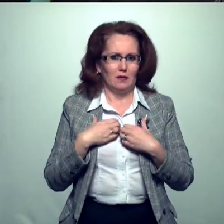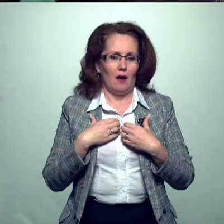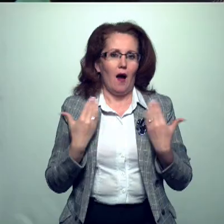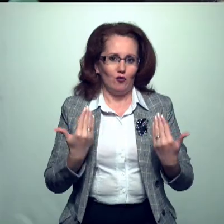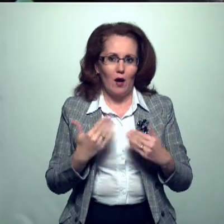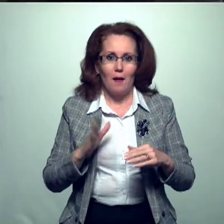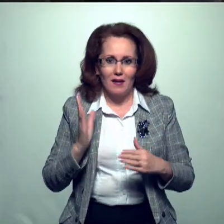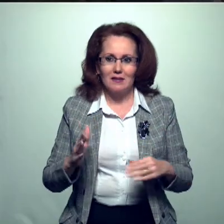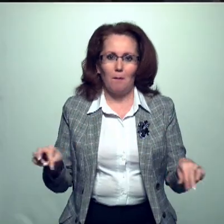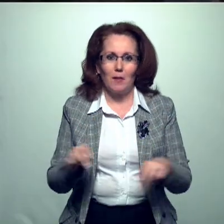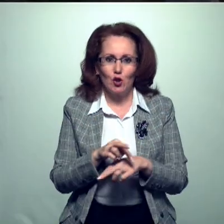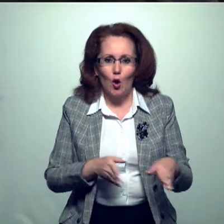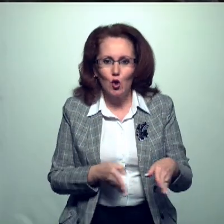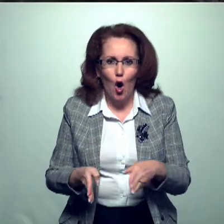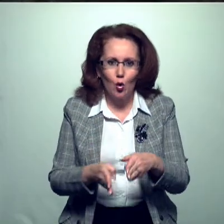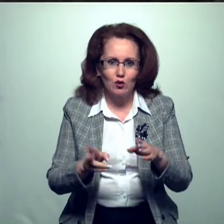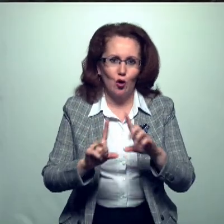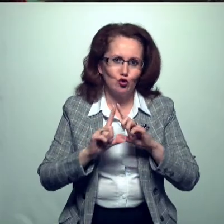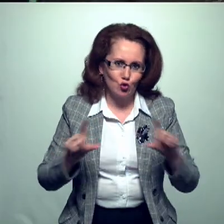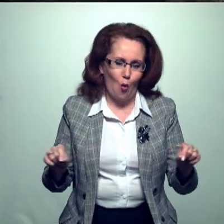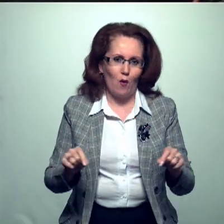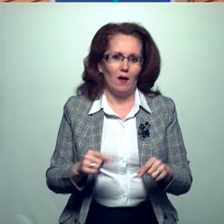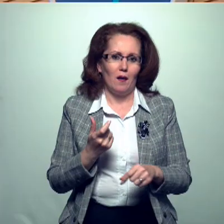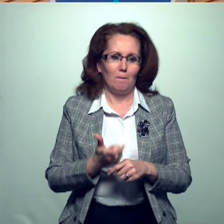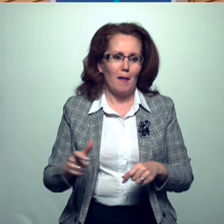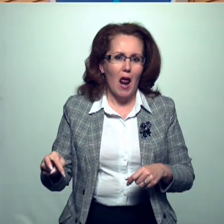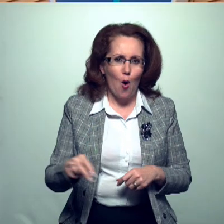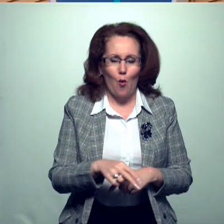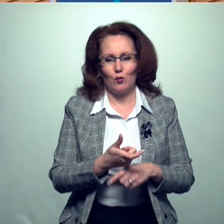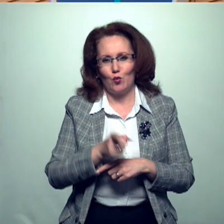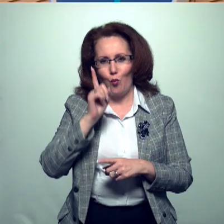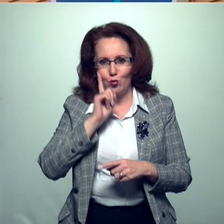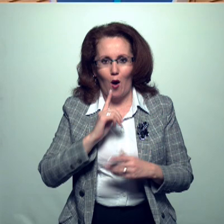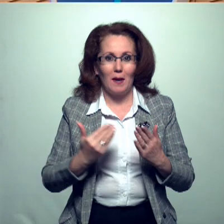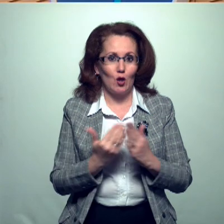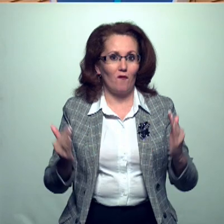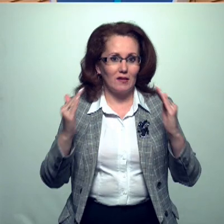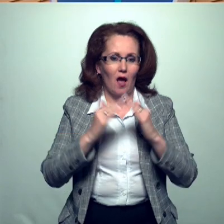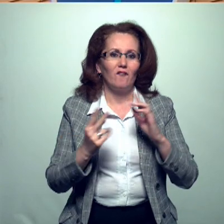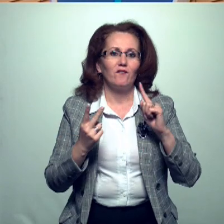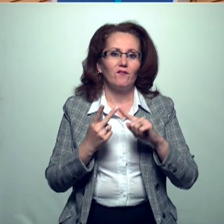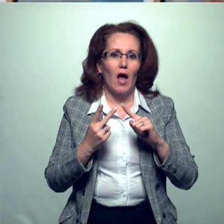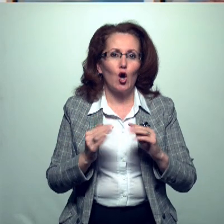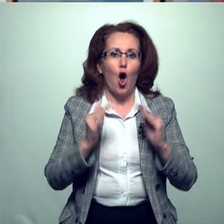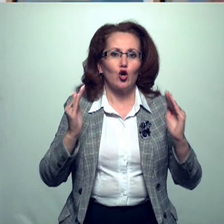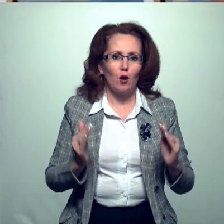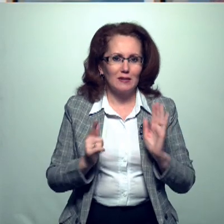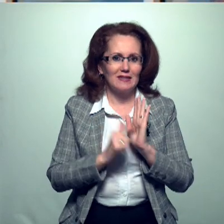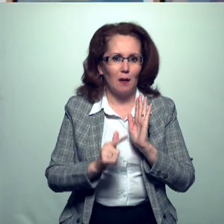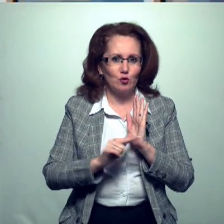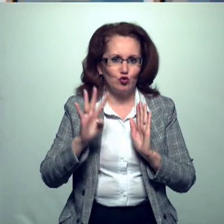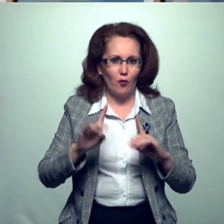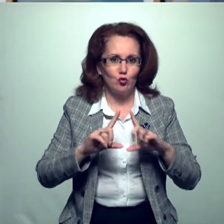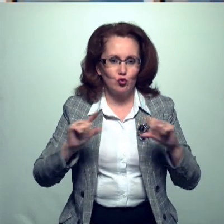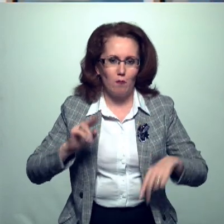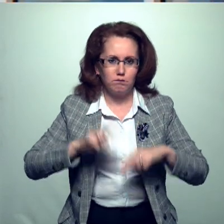сделаны пешеходные дорожки к школе, пешеходные переходы. Новое здание – это второй корпус Ижевской 74-й школы.